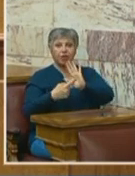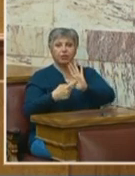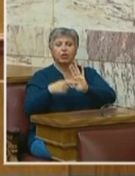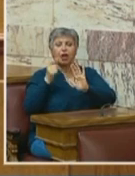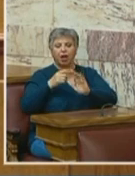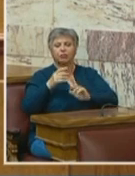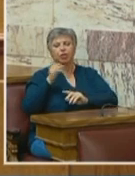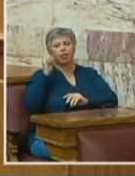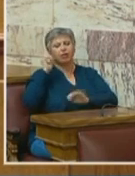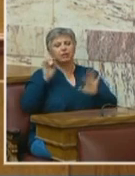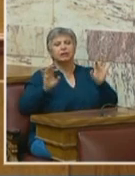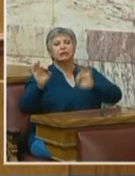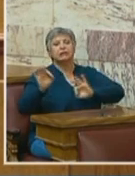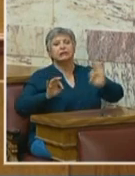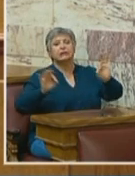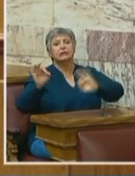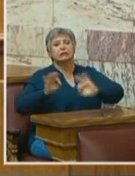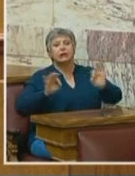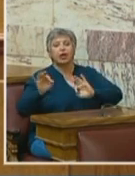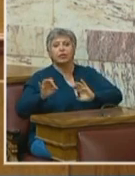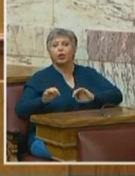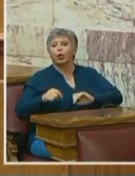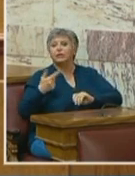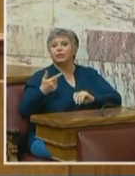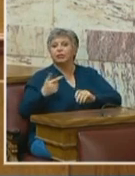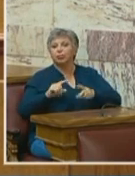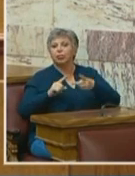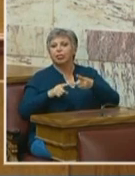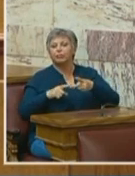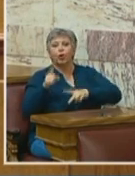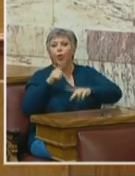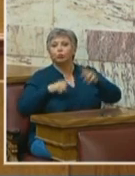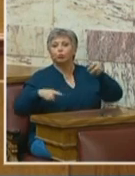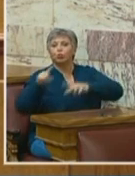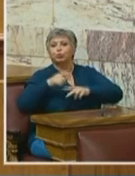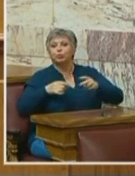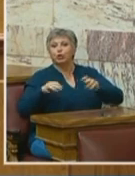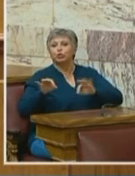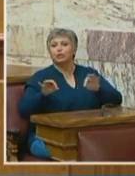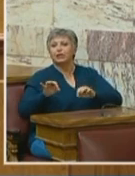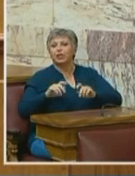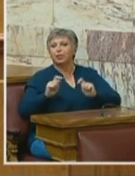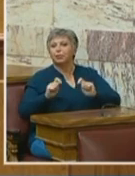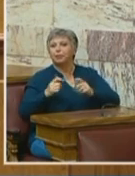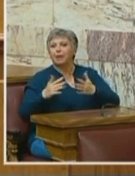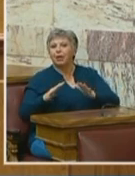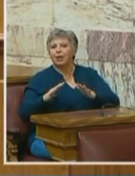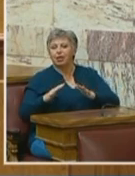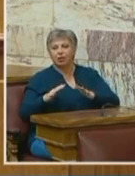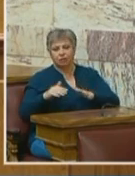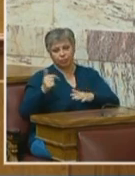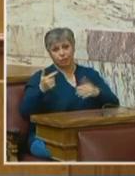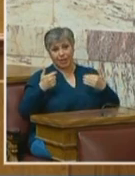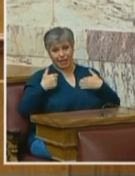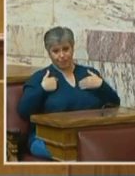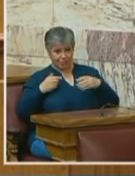αλλά και η ίδια η σκευωρή. Και γι' αυτό εμείς δεν προτιθέμεθα να συμμετέχουμε σε μία